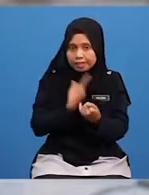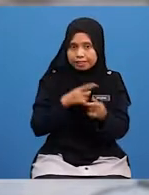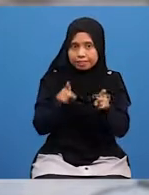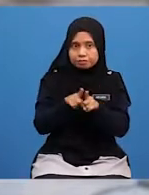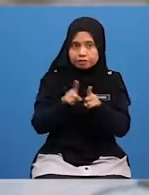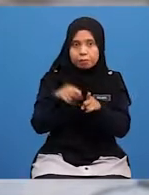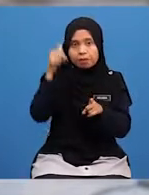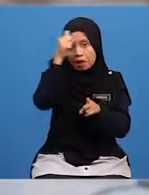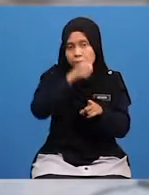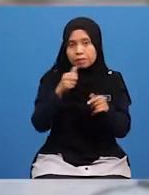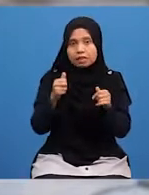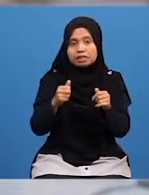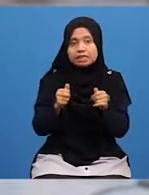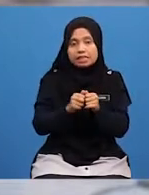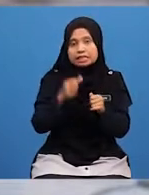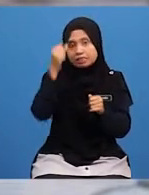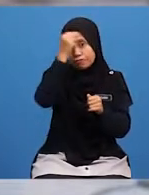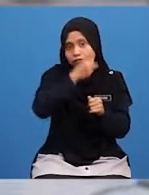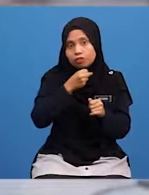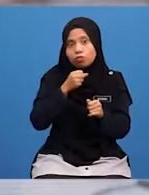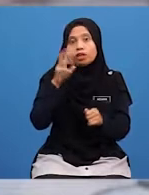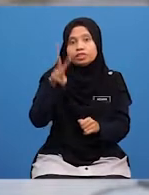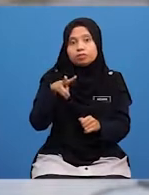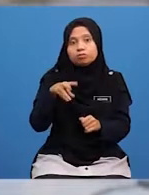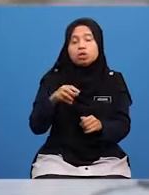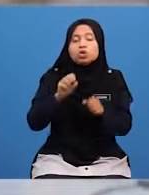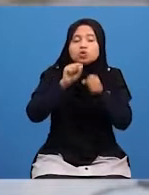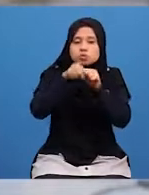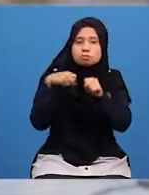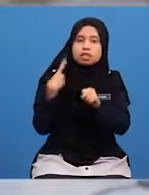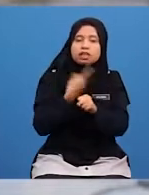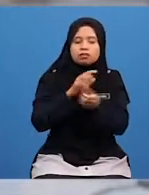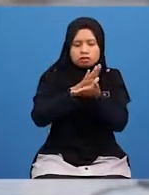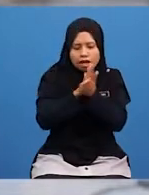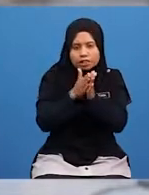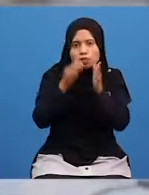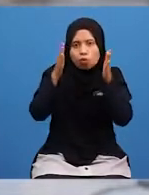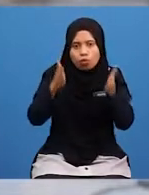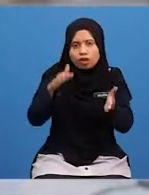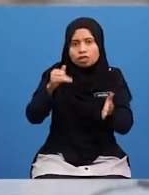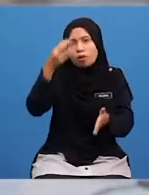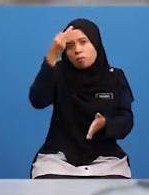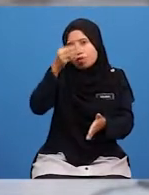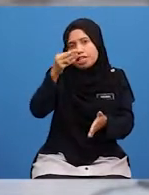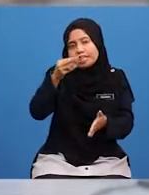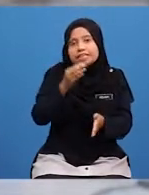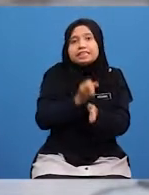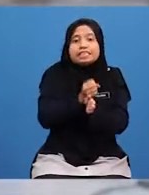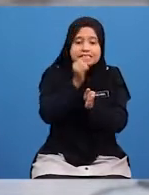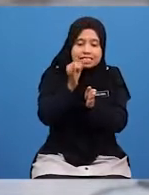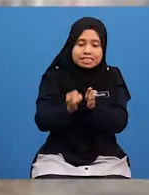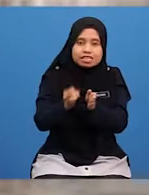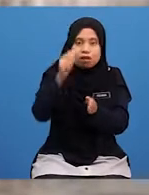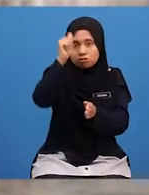beramal dengan sifat wajib bagi Rasul ini agar kita menjadi insan yang mulia di sisi Allah dan di sisi